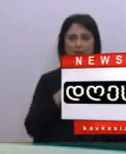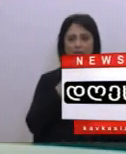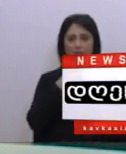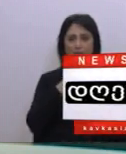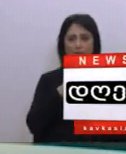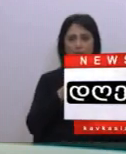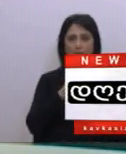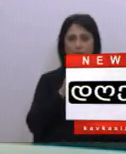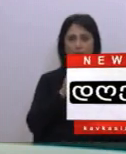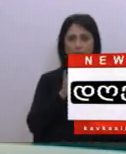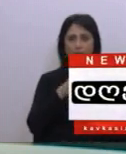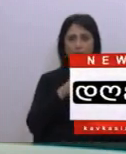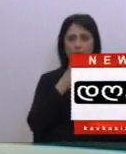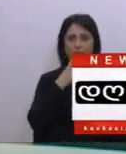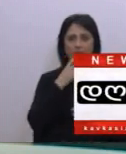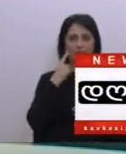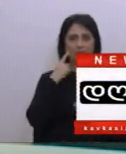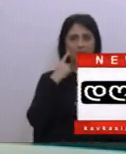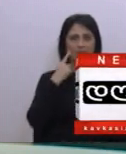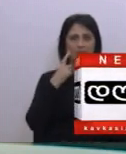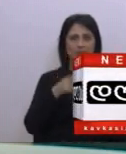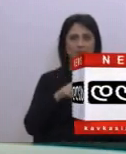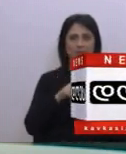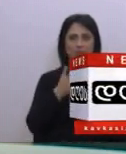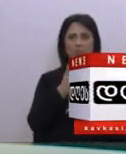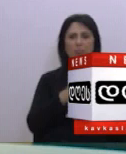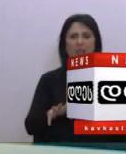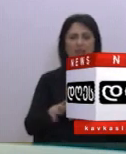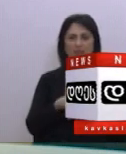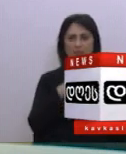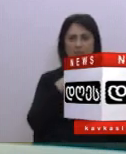îți tricebi. Dau gero pe la peri pe hăzze kidi amaroș.